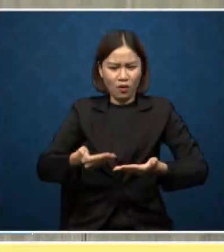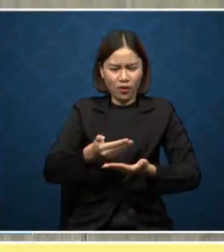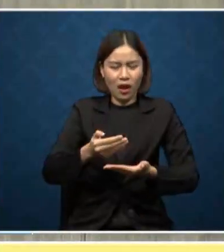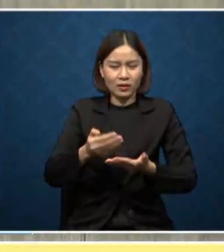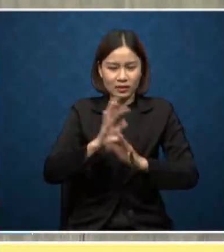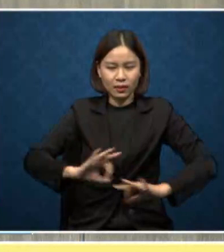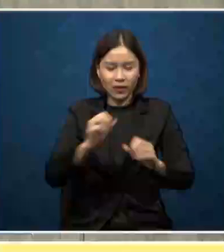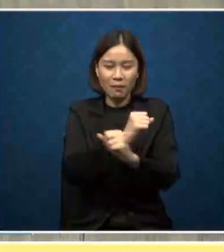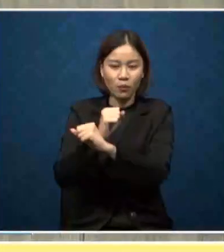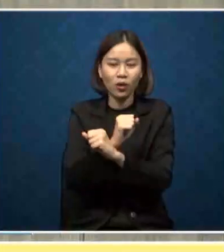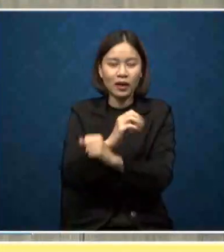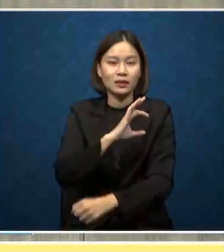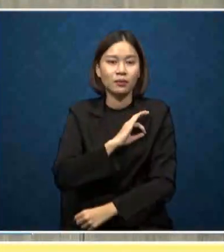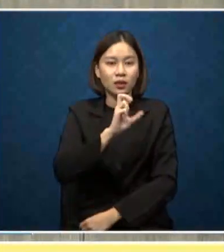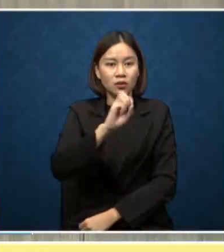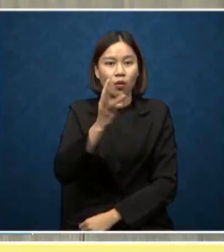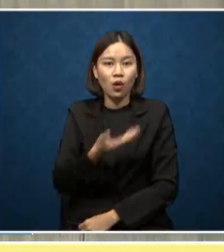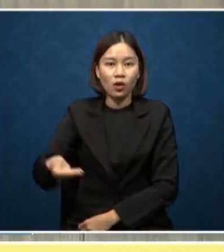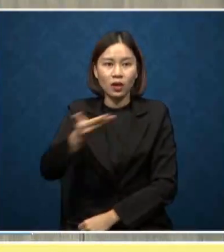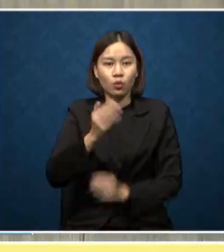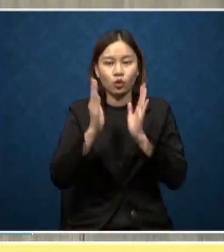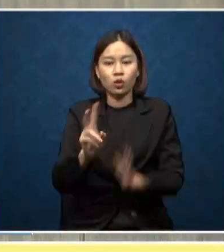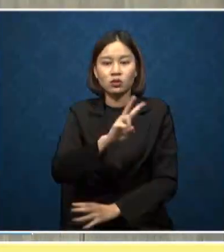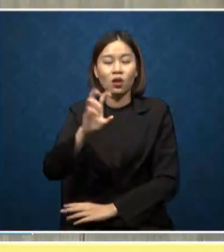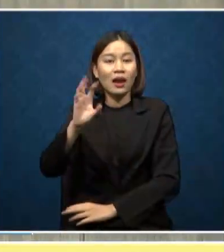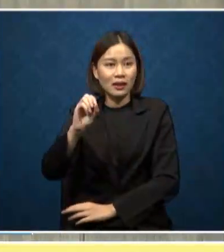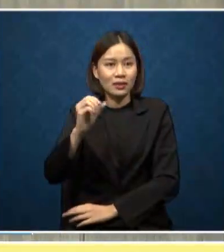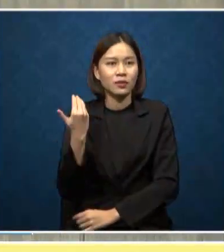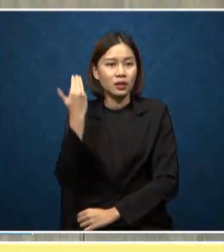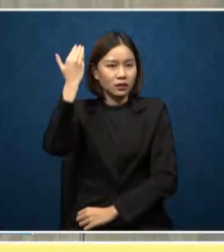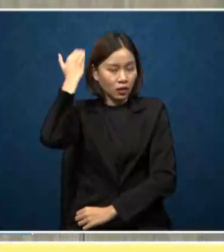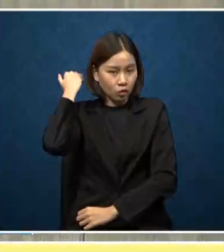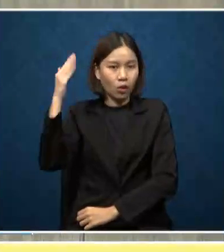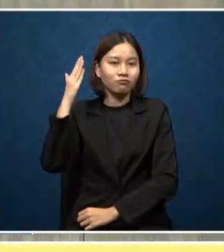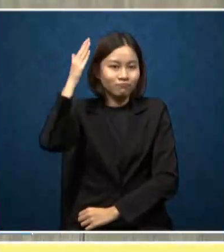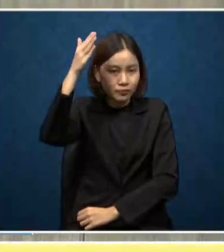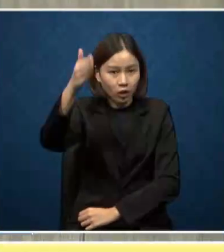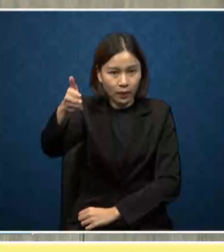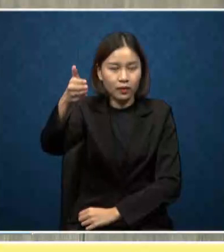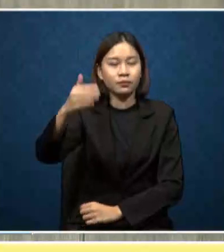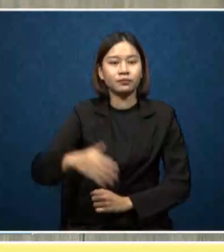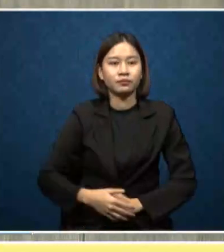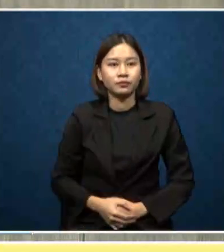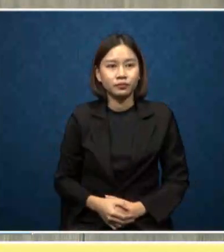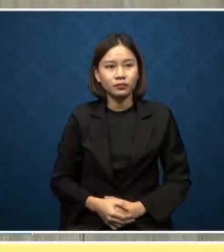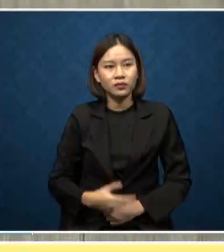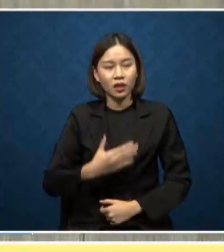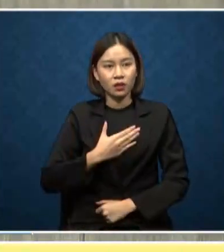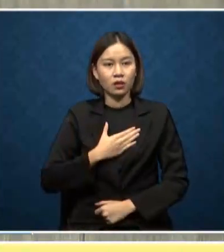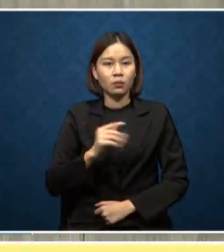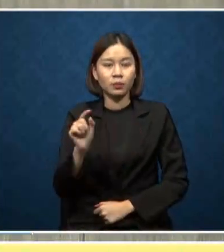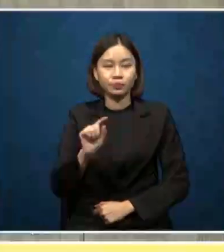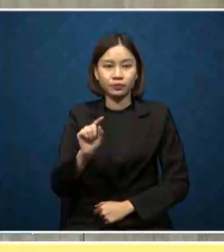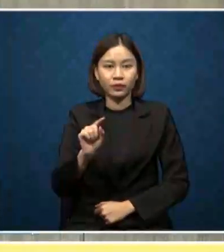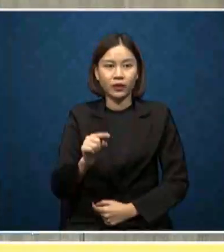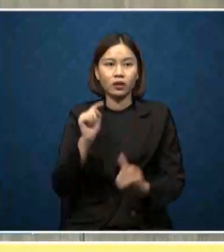กันของสมาชิกวุฒิสภาทุกท่านทั้ง 250คนในอดีตและในอนาคตต่อไปผมกราบเรียนว่าใน